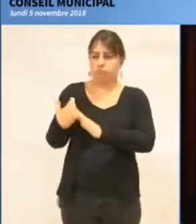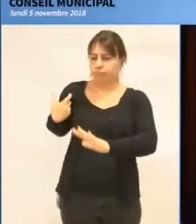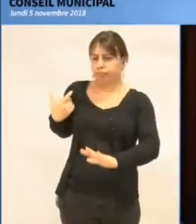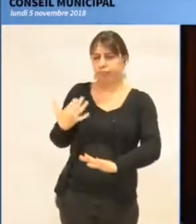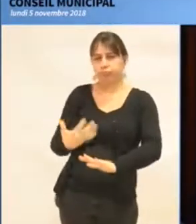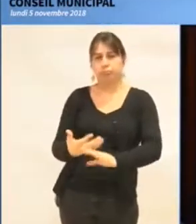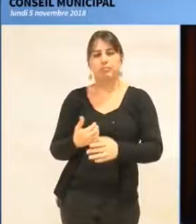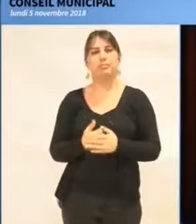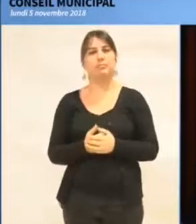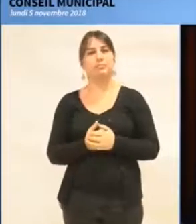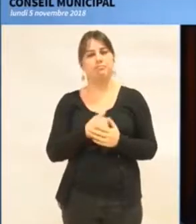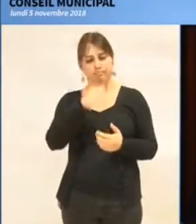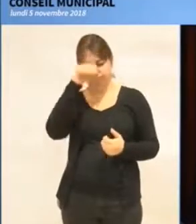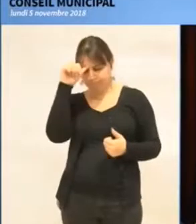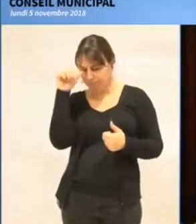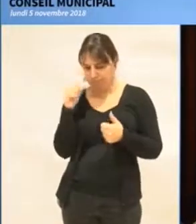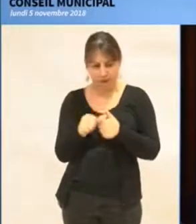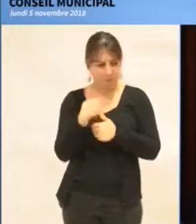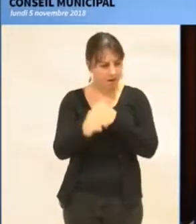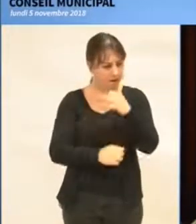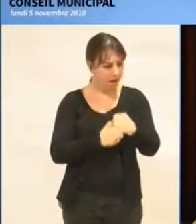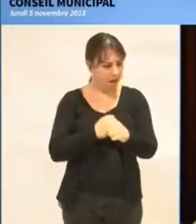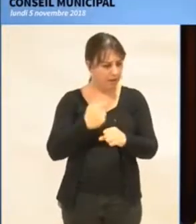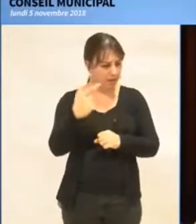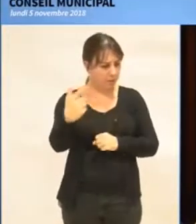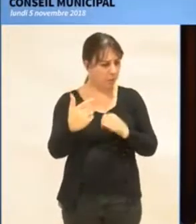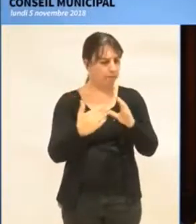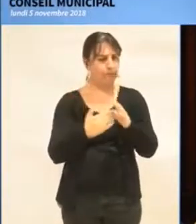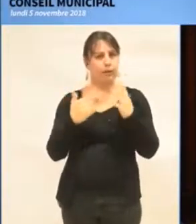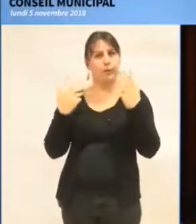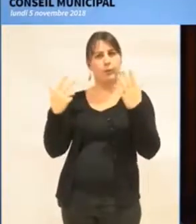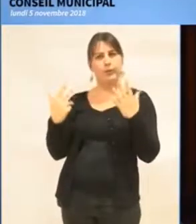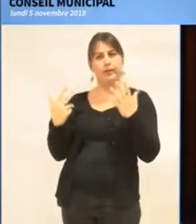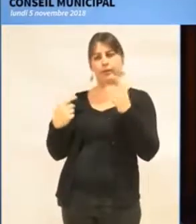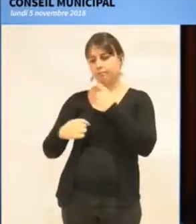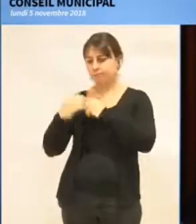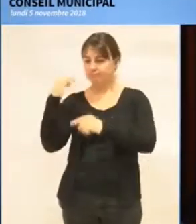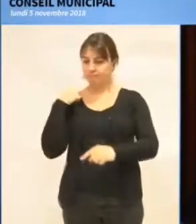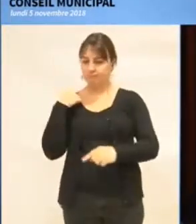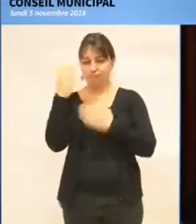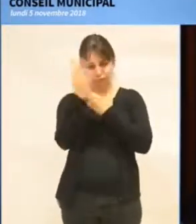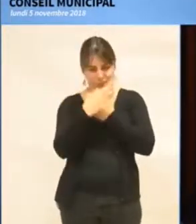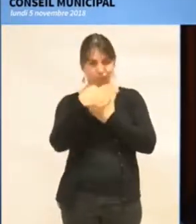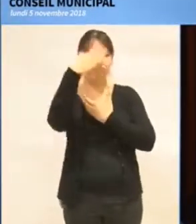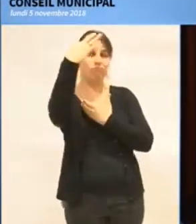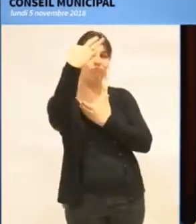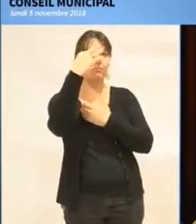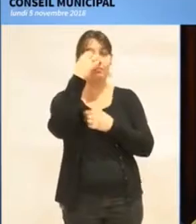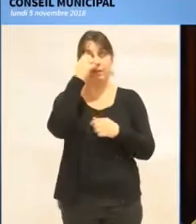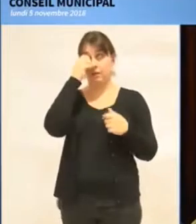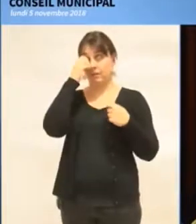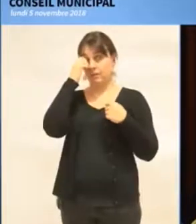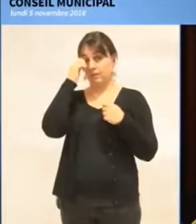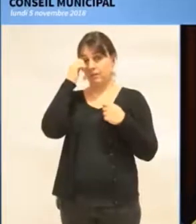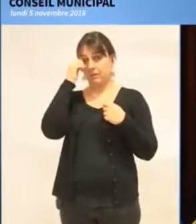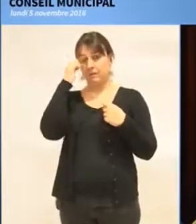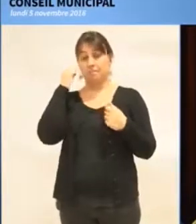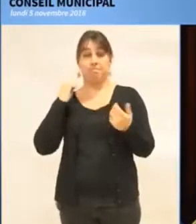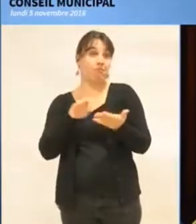J'ai encore le souvenir, en 2008, lors de ma prise de fonction, je suis désolé d'en